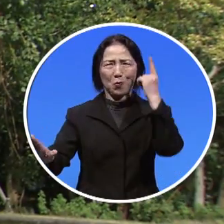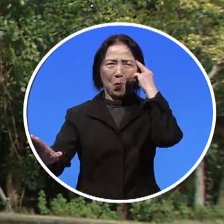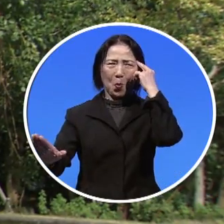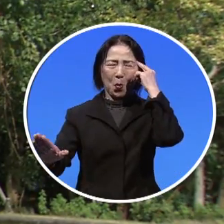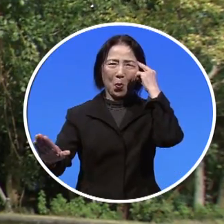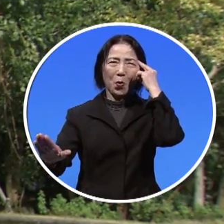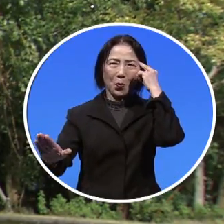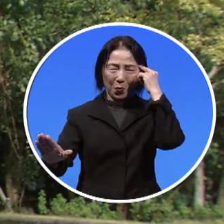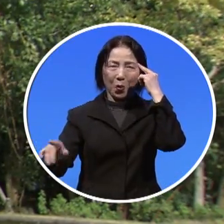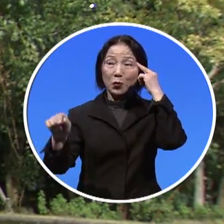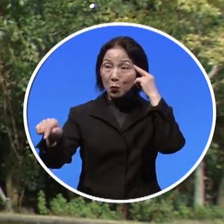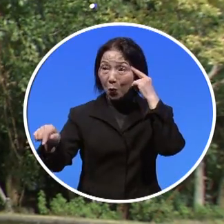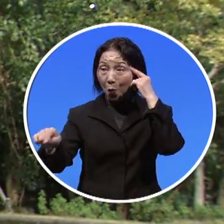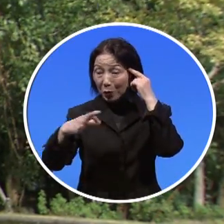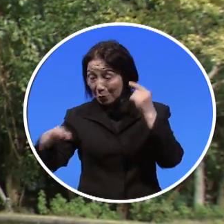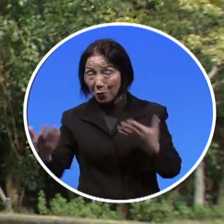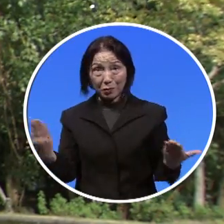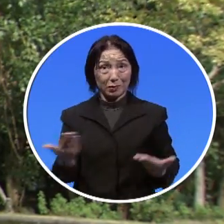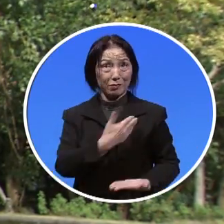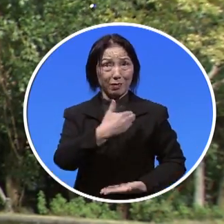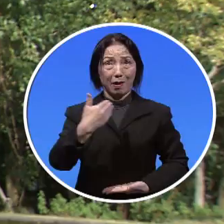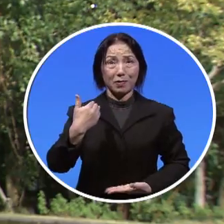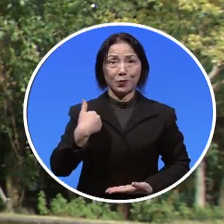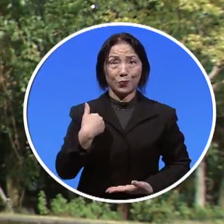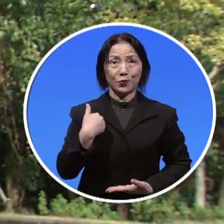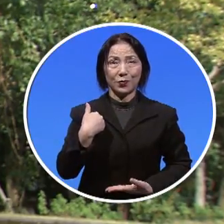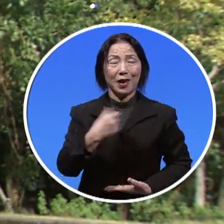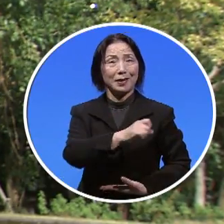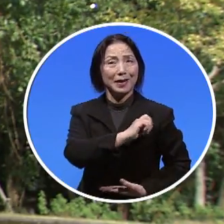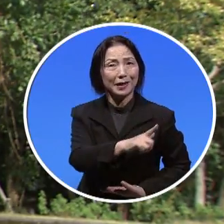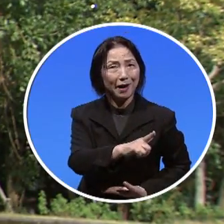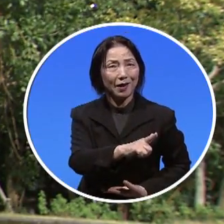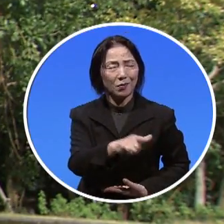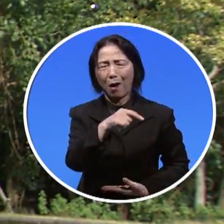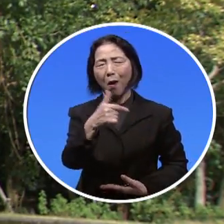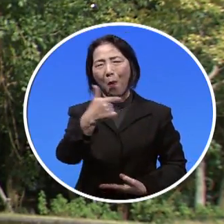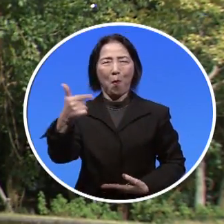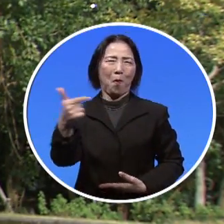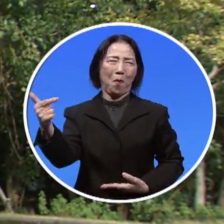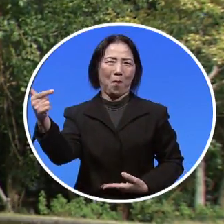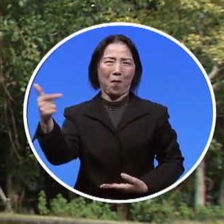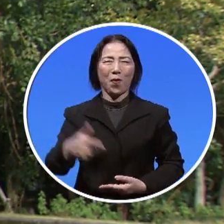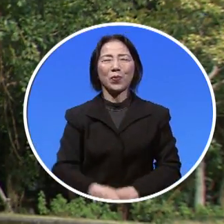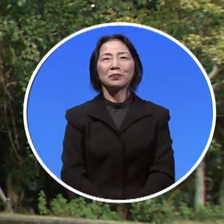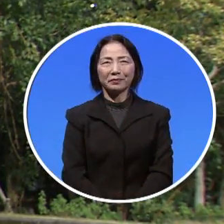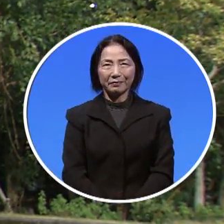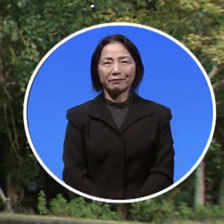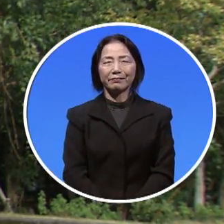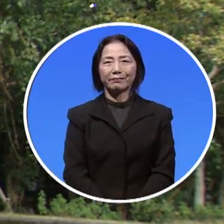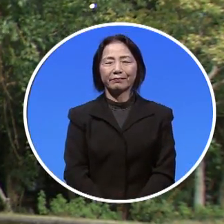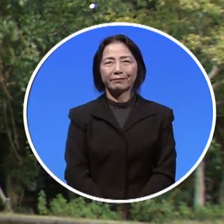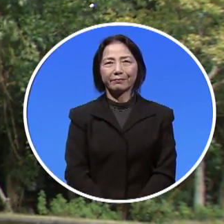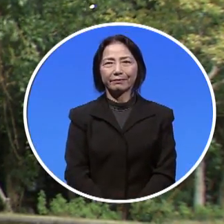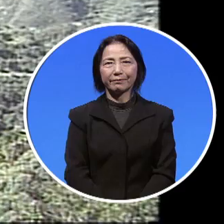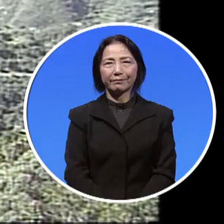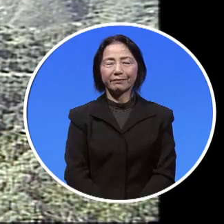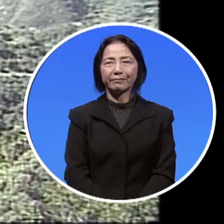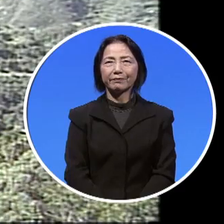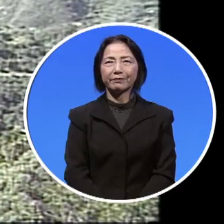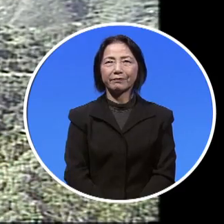魅力の一つだと思いますそこで働ける喜びヤギがいこれは大きいですよ